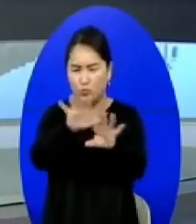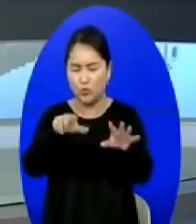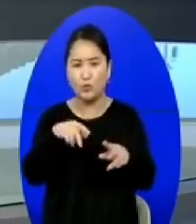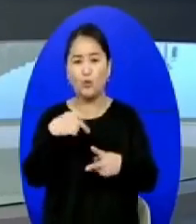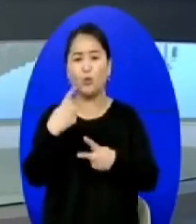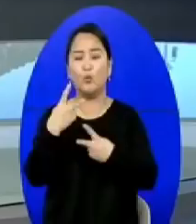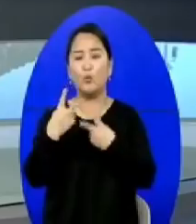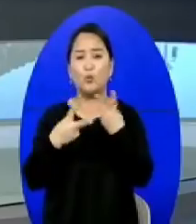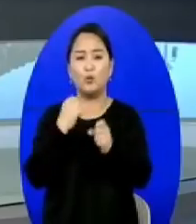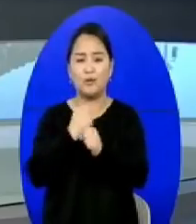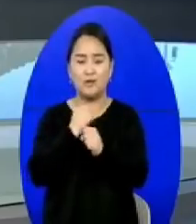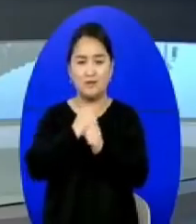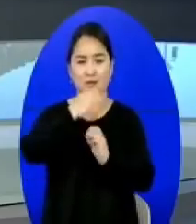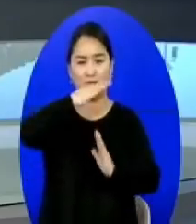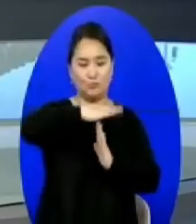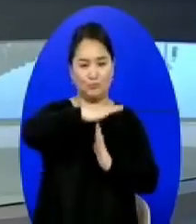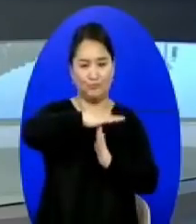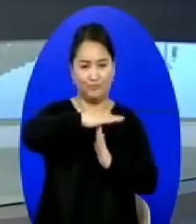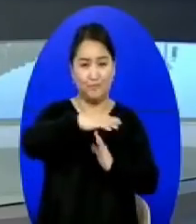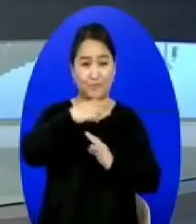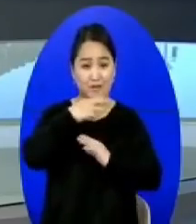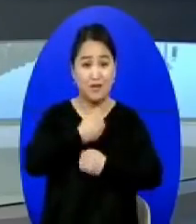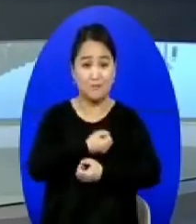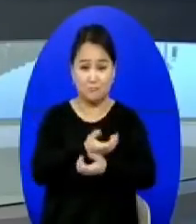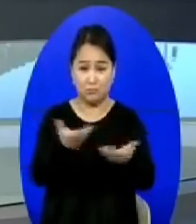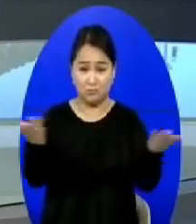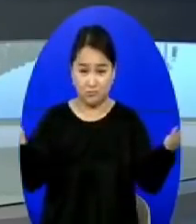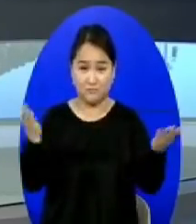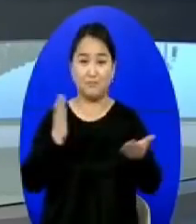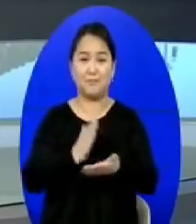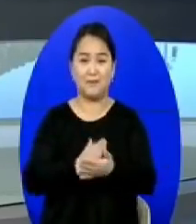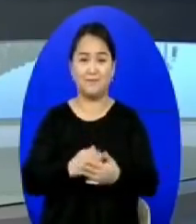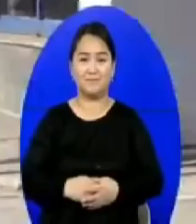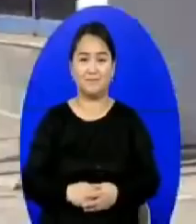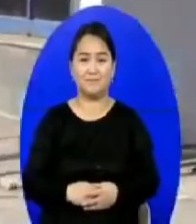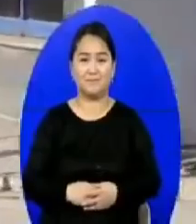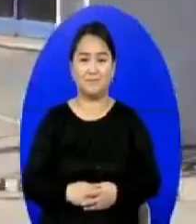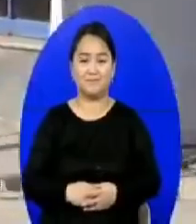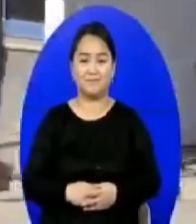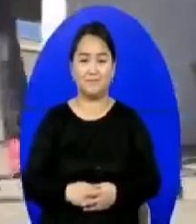ажиллагааг түр зогсоох тухай мэдэгдэл хүргүүлсэн байна.